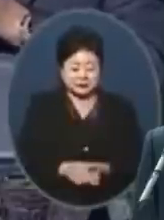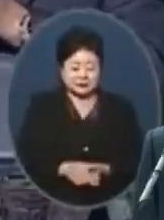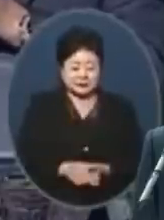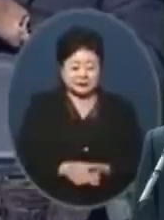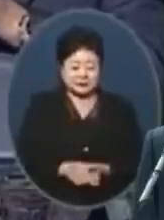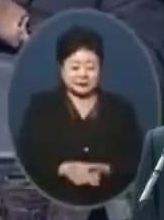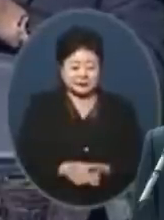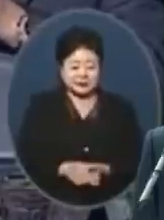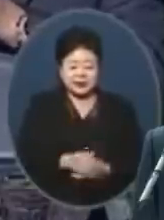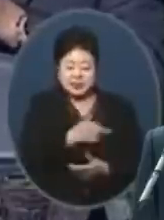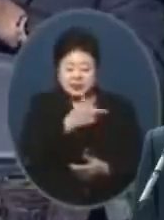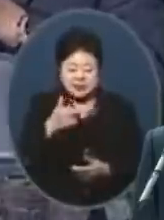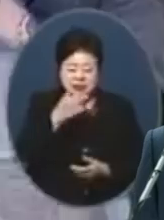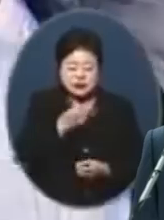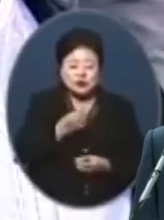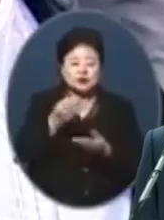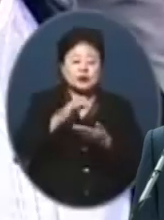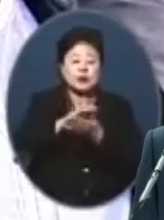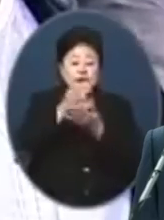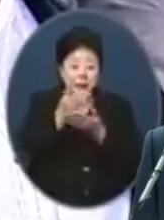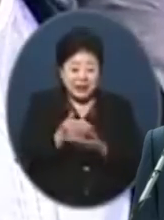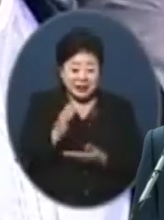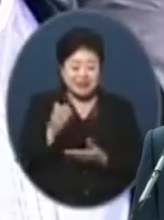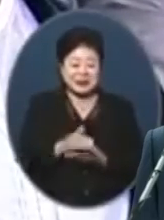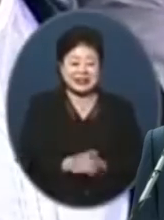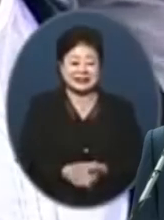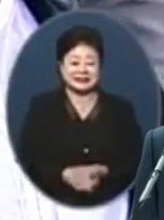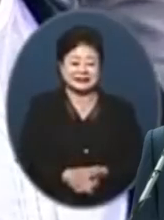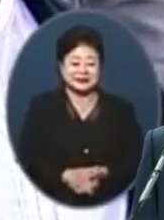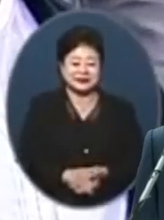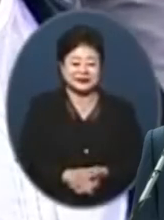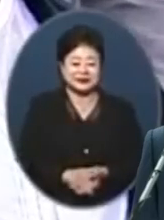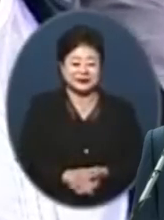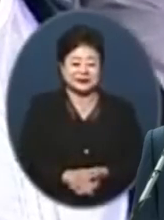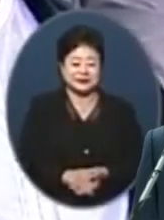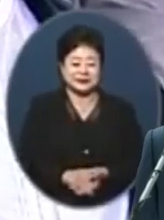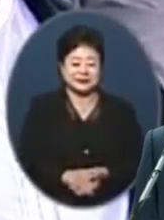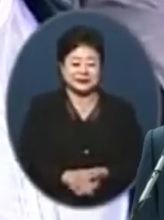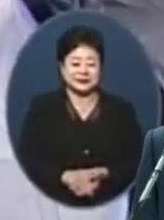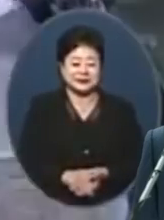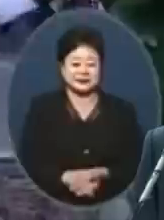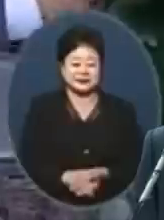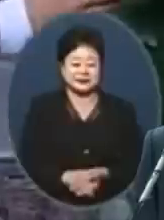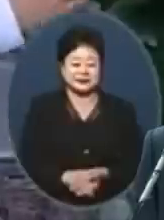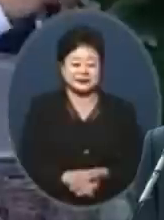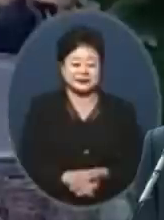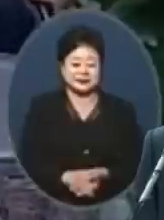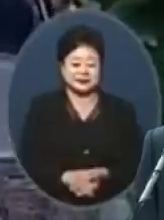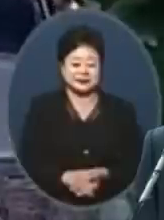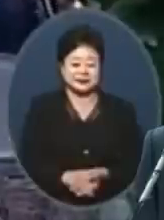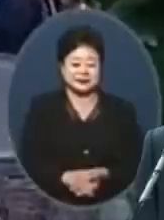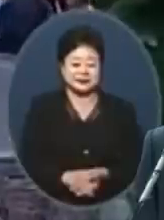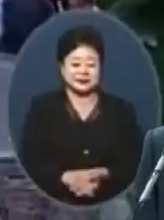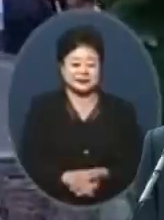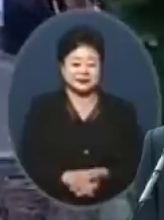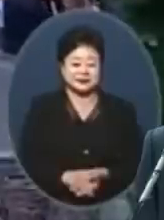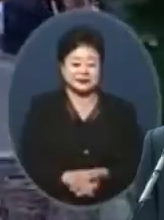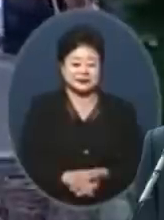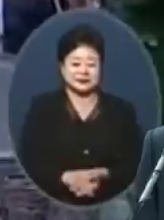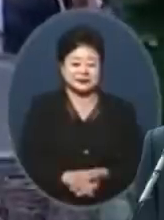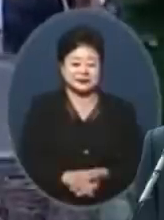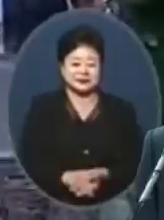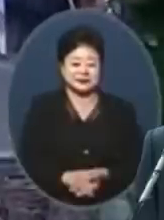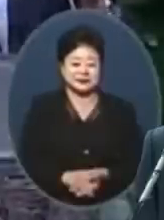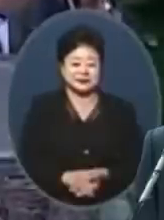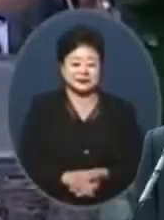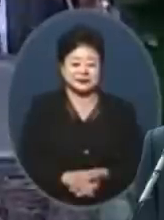그 사람에게 큰 축복으로 변하는 것입니다. And even your confession to your friends, people around you, as you speak to them, you